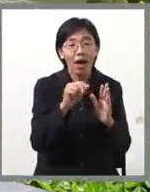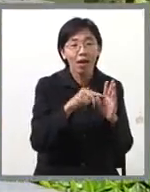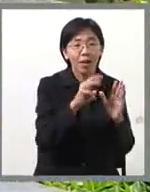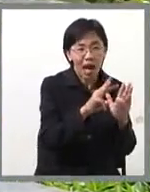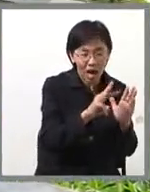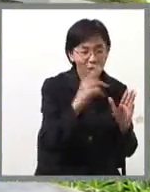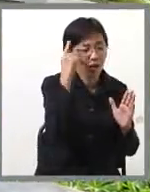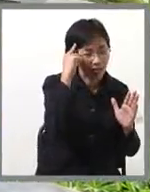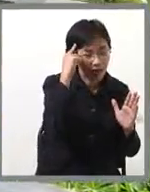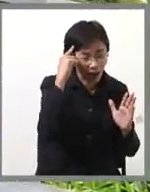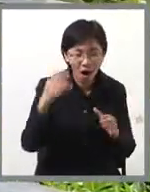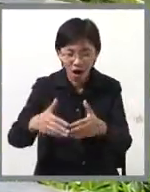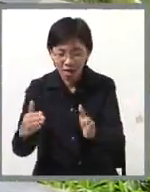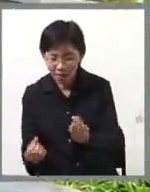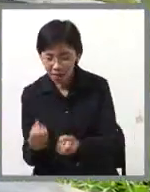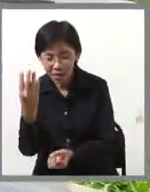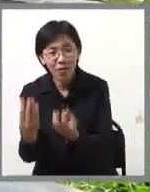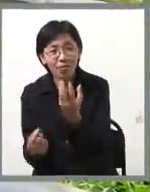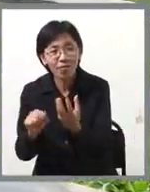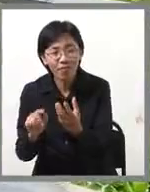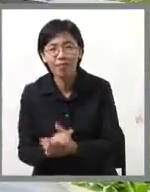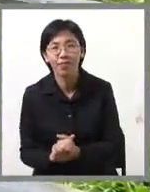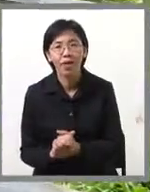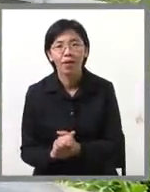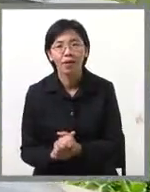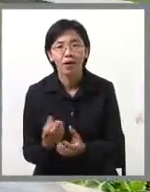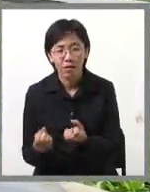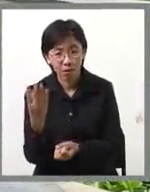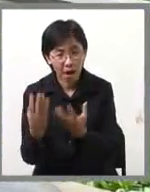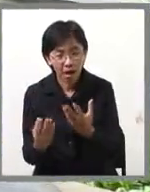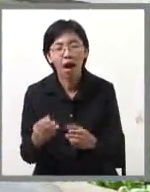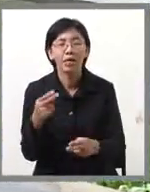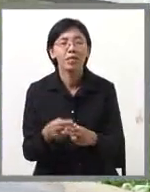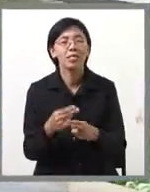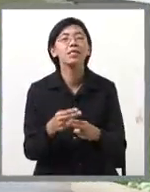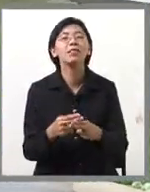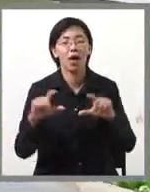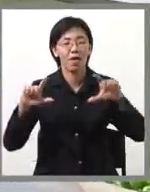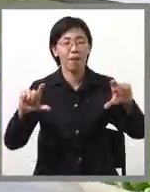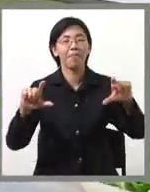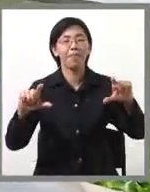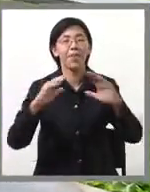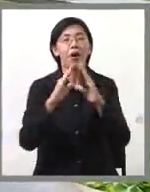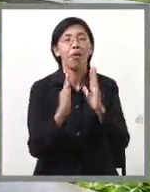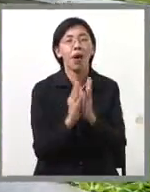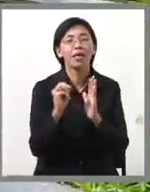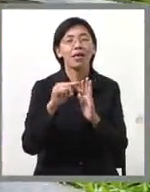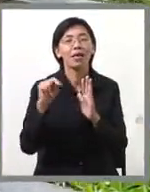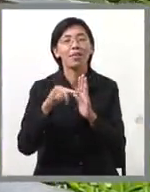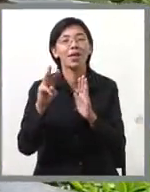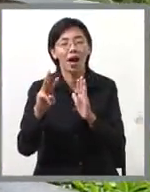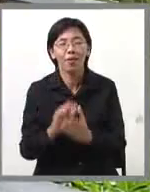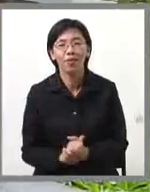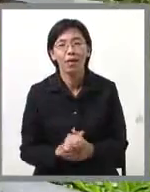าวเนี่ยมาใส่กระถางทำเป็นไม้ประดับสองมันเป็นโลโก้ของวัดด้วย ชื่อมะนาว ชื่อมะนาวไปแล้วนะแล้ว